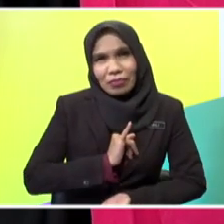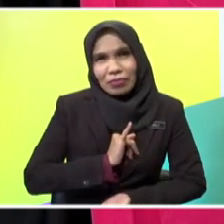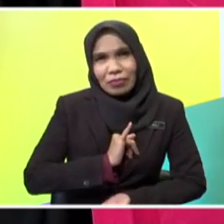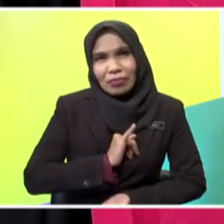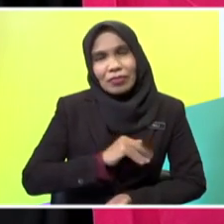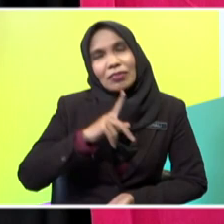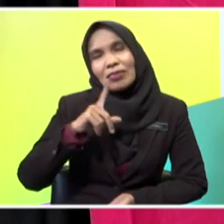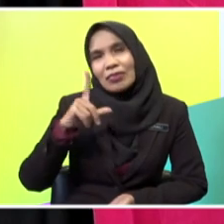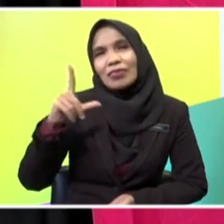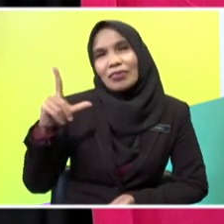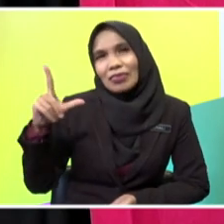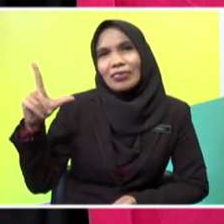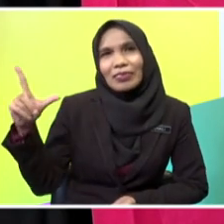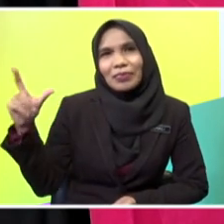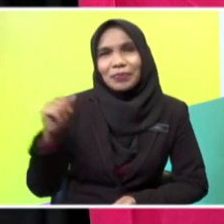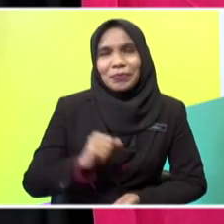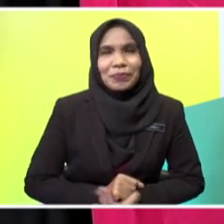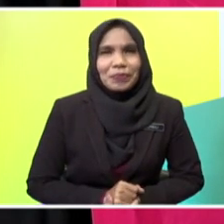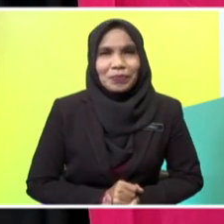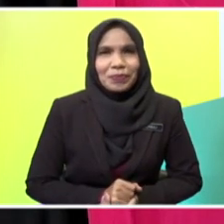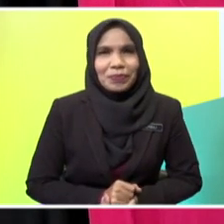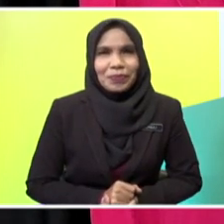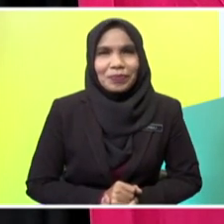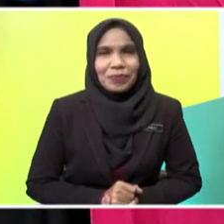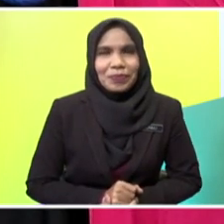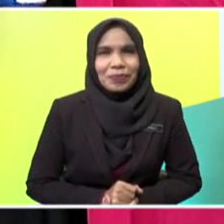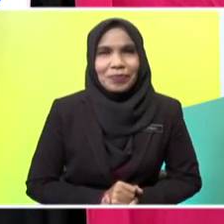la la la la la la la la la la.